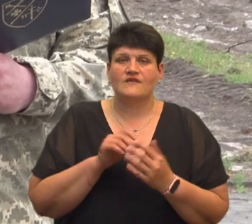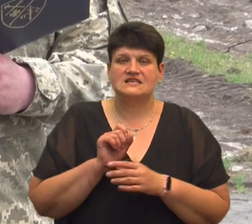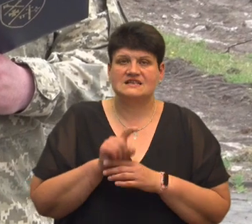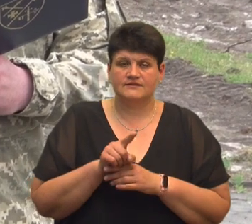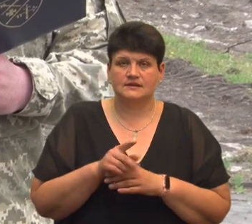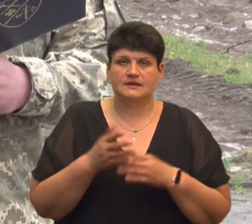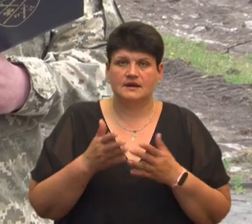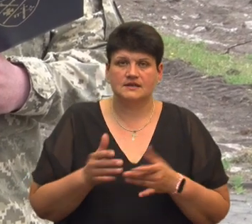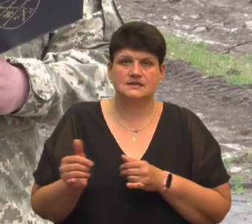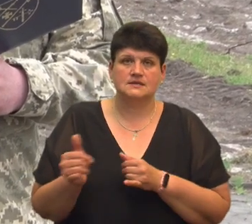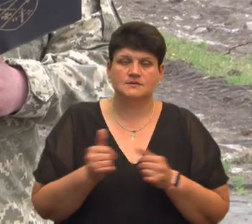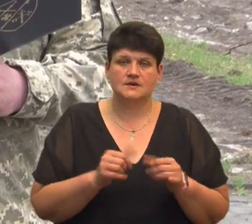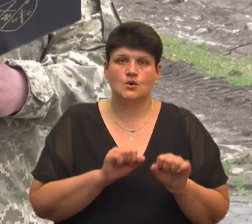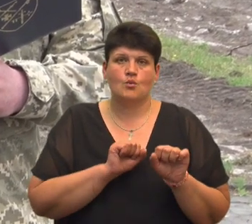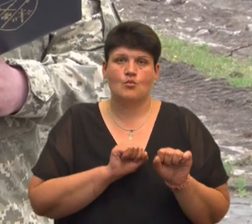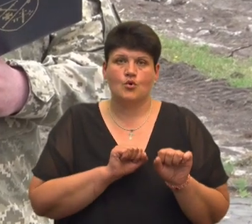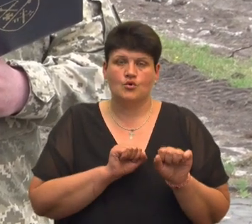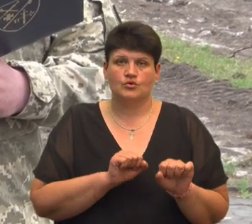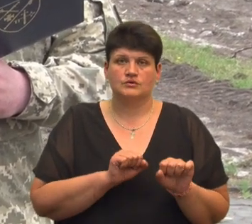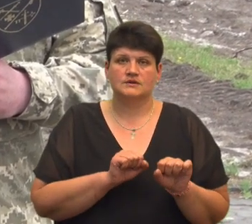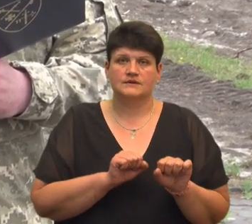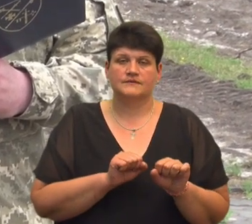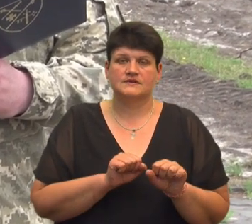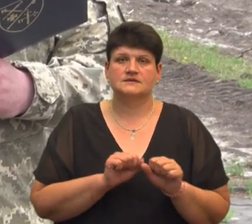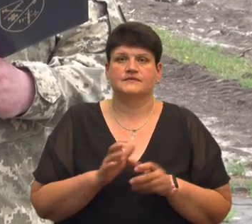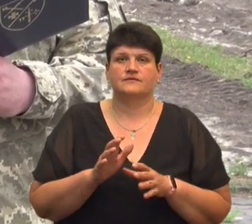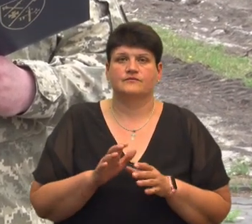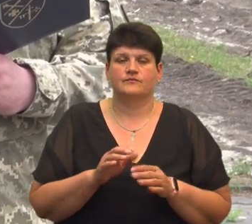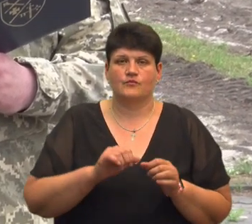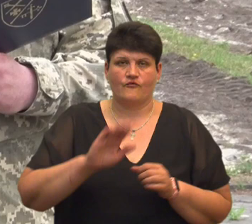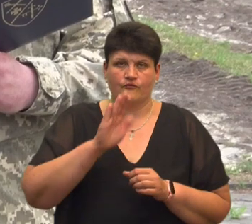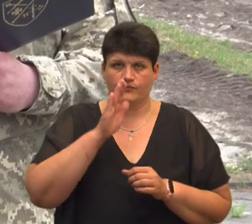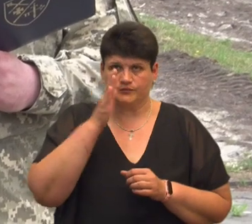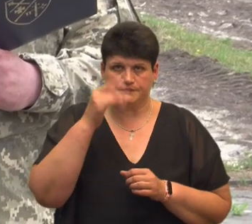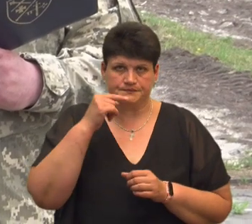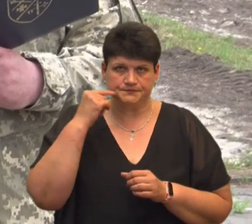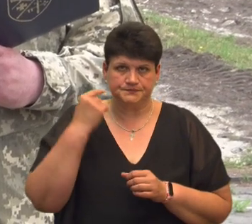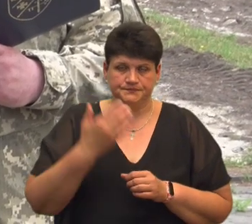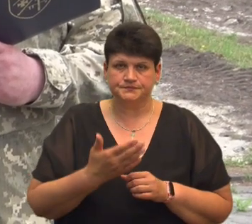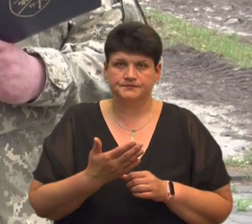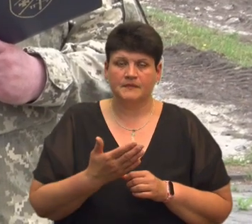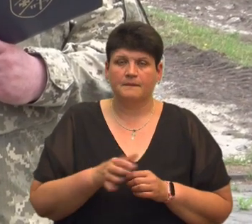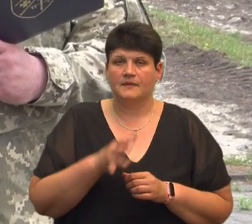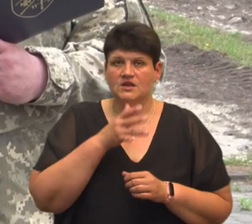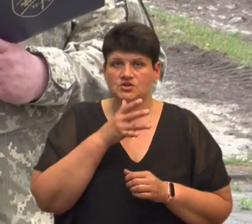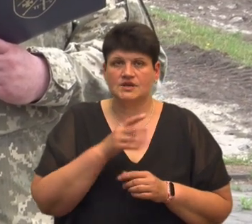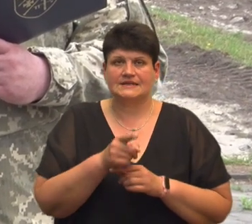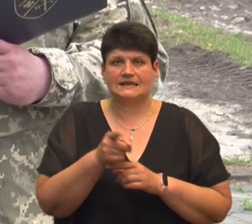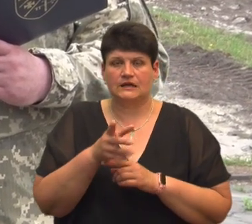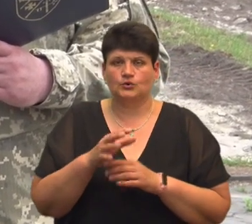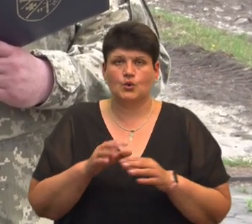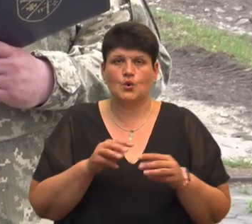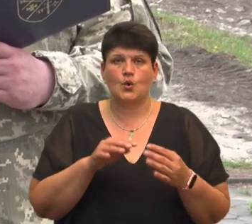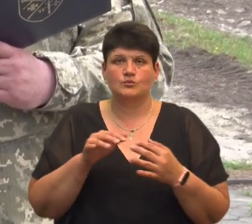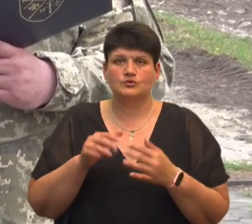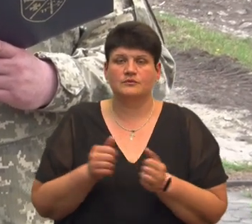і забезпечення оборони, відсічі і стримання збройної агресії Російської Федерації під час танкового обстрілу в районі